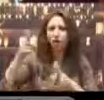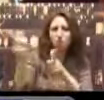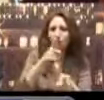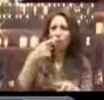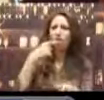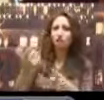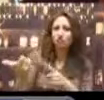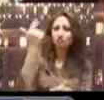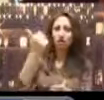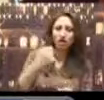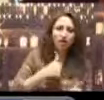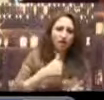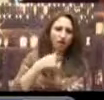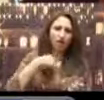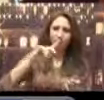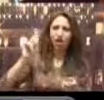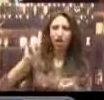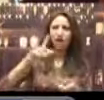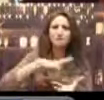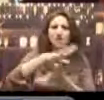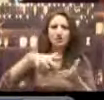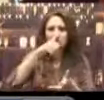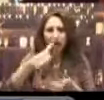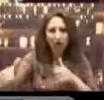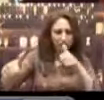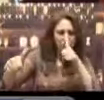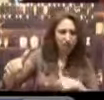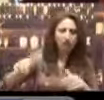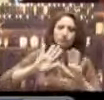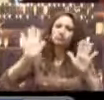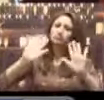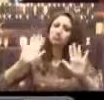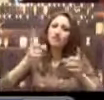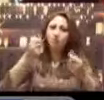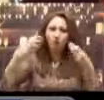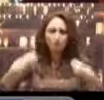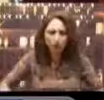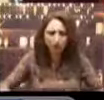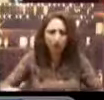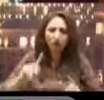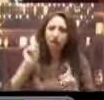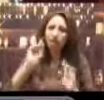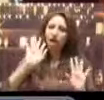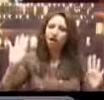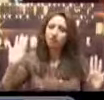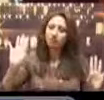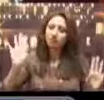لان اي عمل بيخش ده بيبقى فيه ناس كتيره بتشتغل، وبقى فيه انتاج بفلوس كتيره جدا، وفي بيوت مفتوحه.